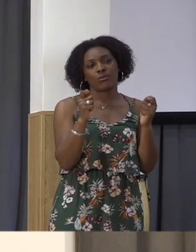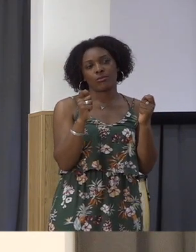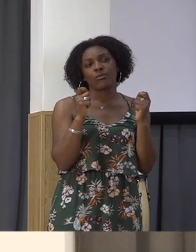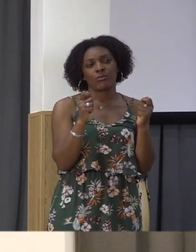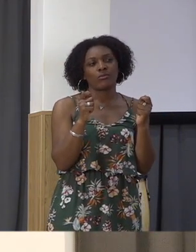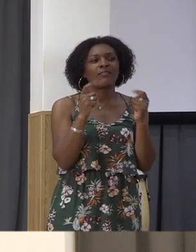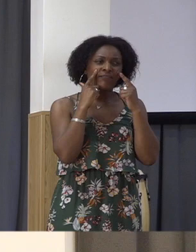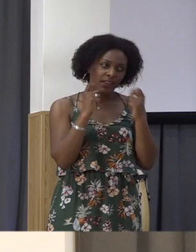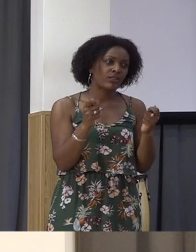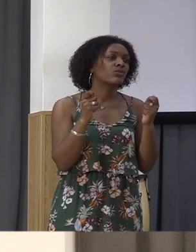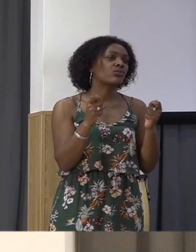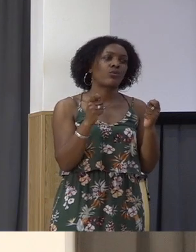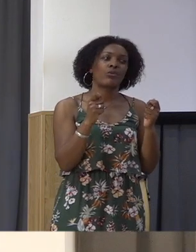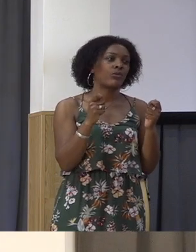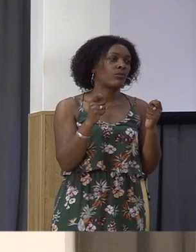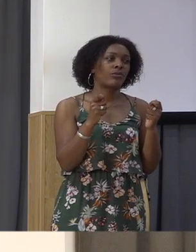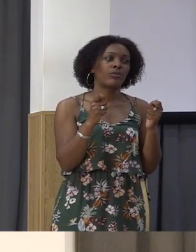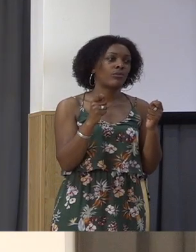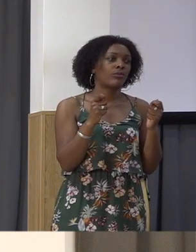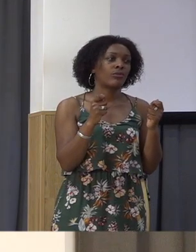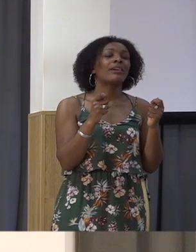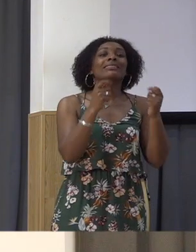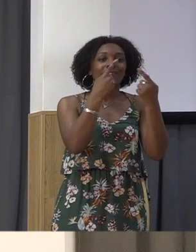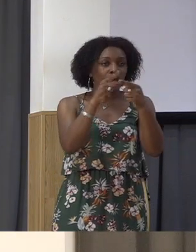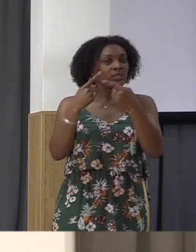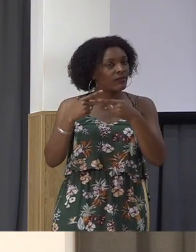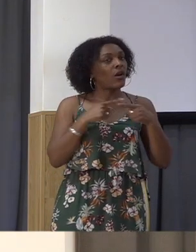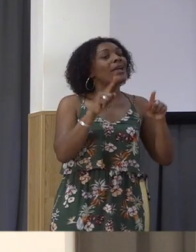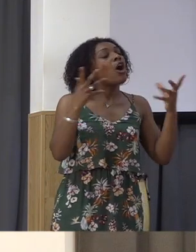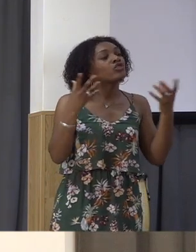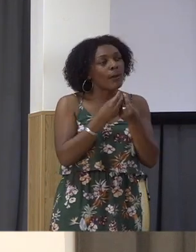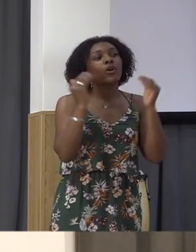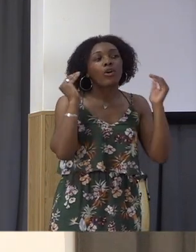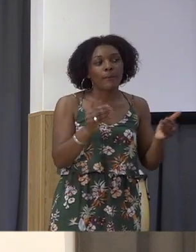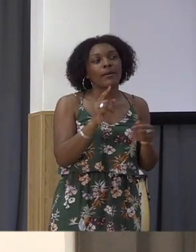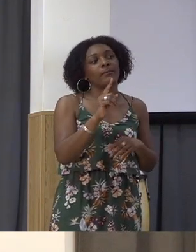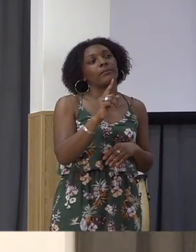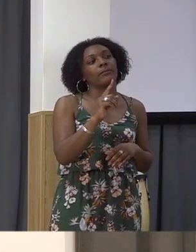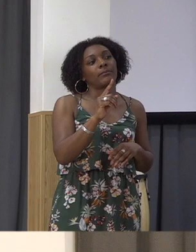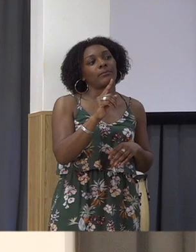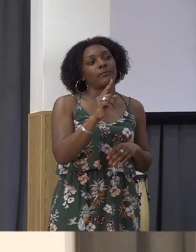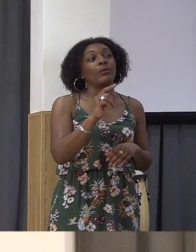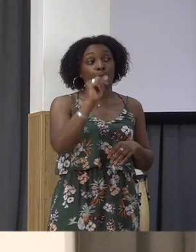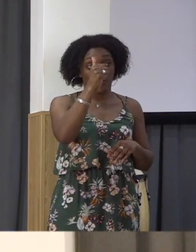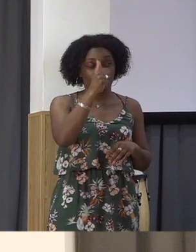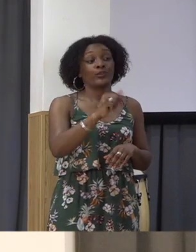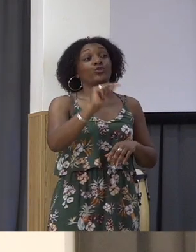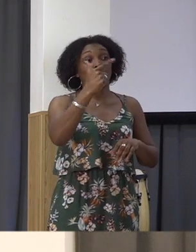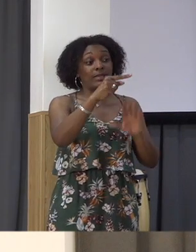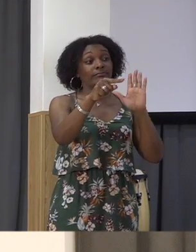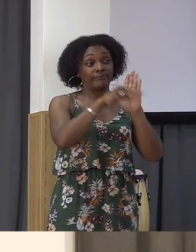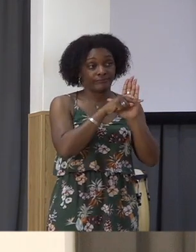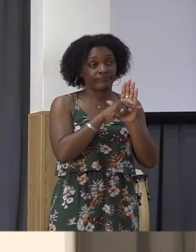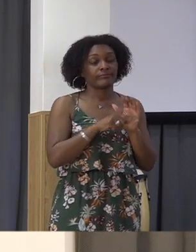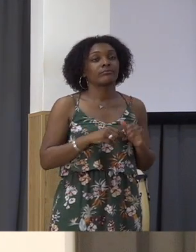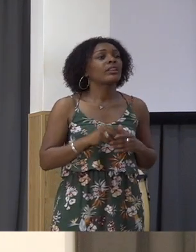Il y a différents et plusieurs membres. Le deuxième point, c'est qu'effectivement,